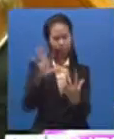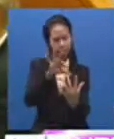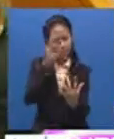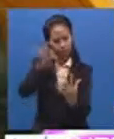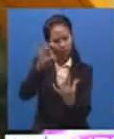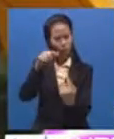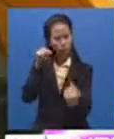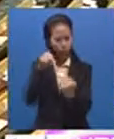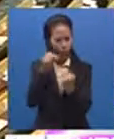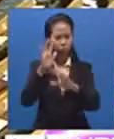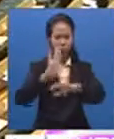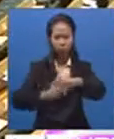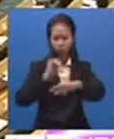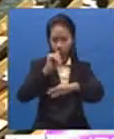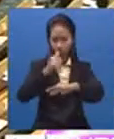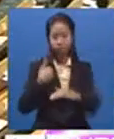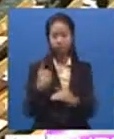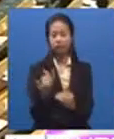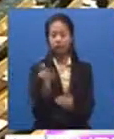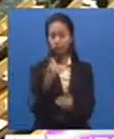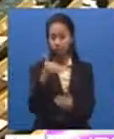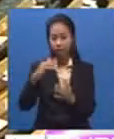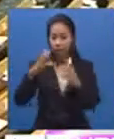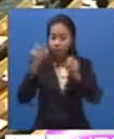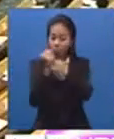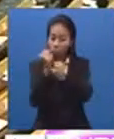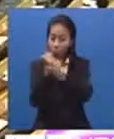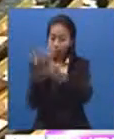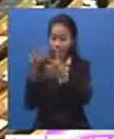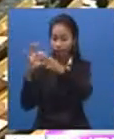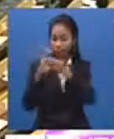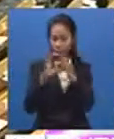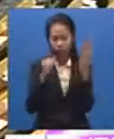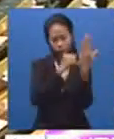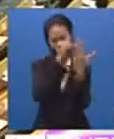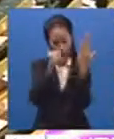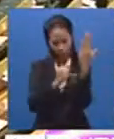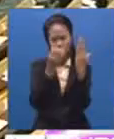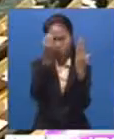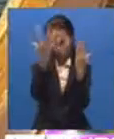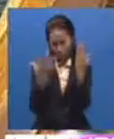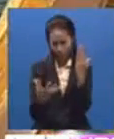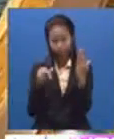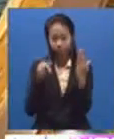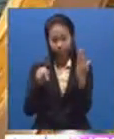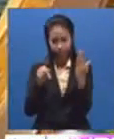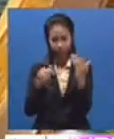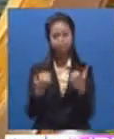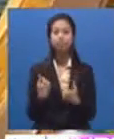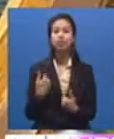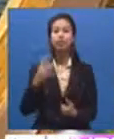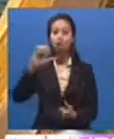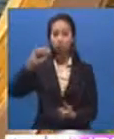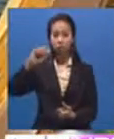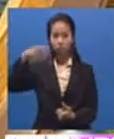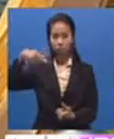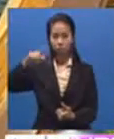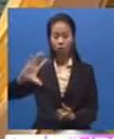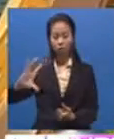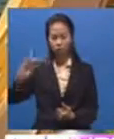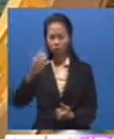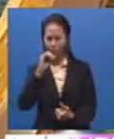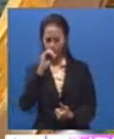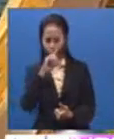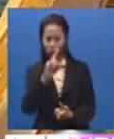ด้านส่วนบางคณะต้องทำงานเชื่อมโยงในต่างจังหวัดจึงมีจำนวนคนมากสปชบางคนเสนอให้ประประสาน